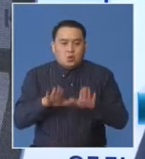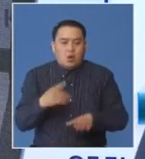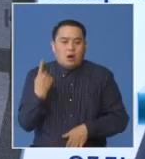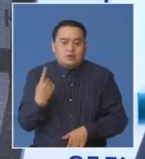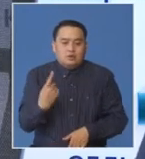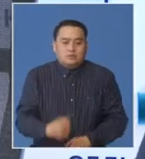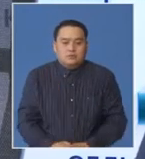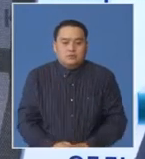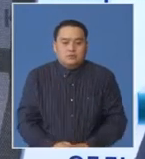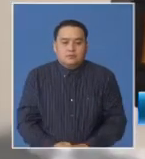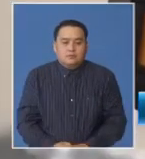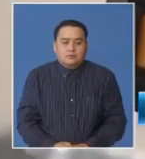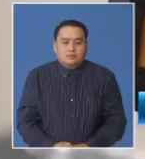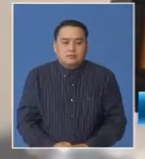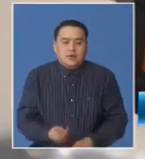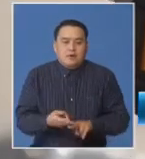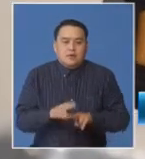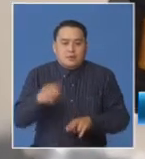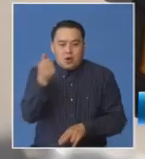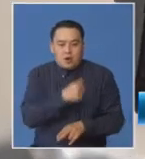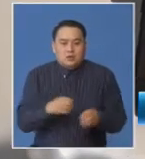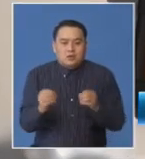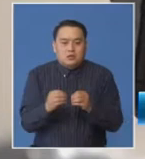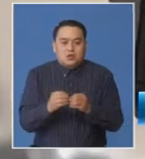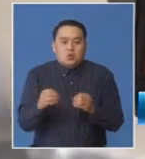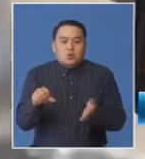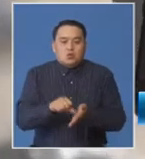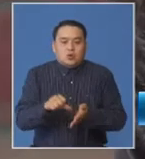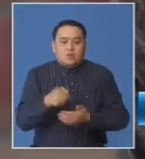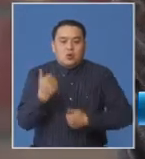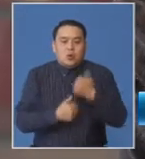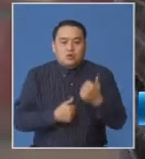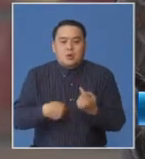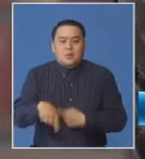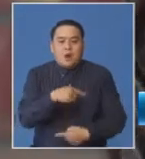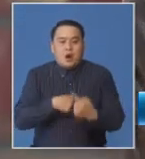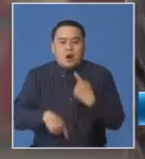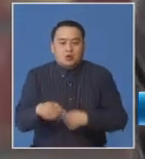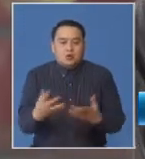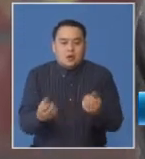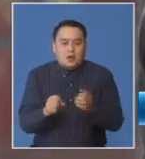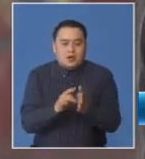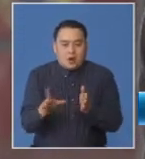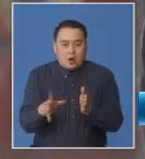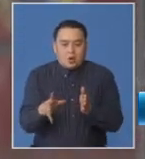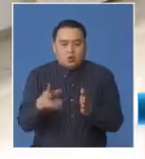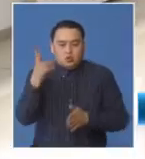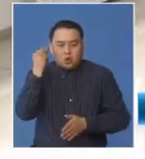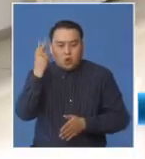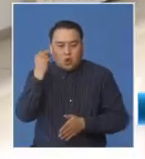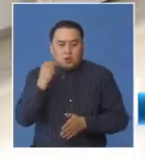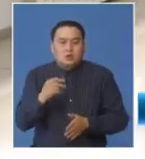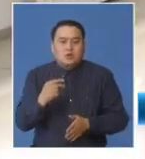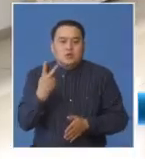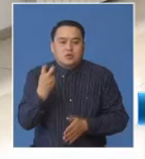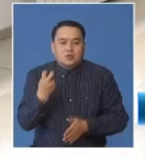один. В этом году 10 участников конкурса «Построй свой бизнес» получили рекордную сумму грантов в